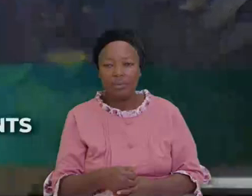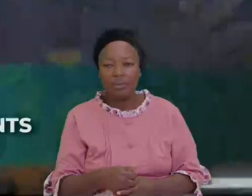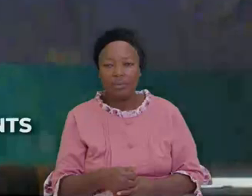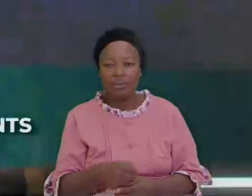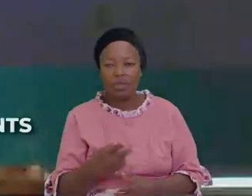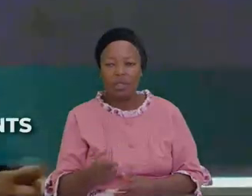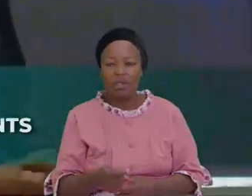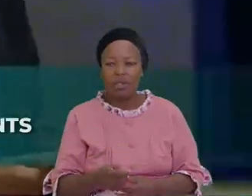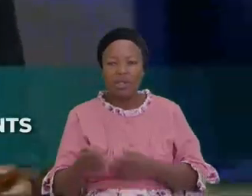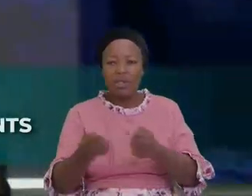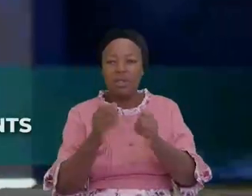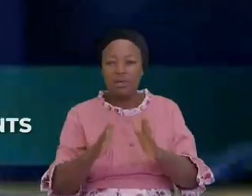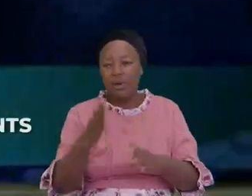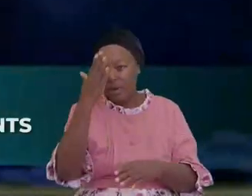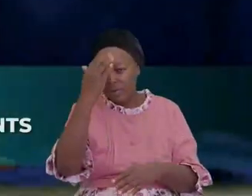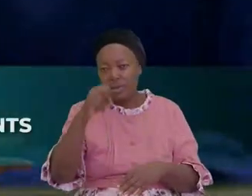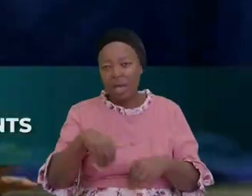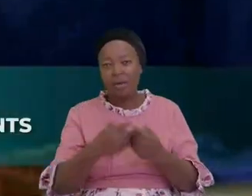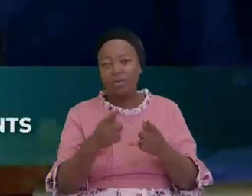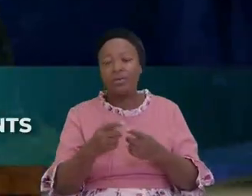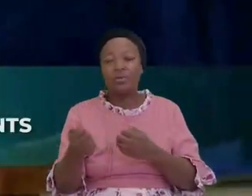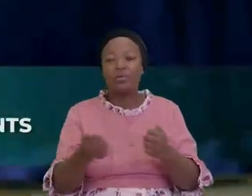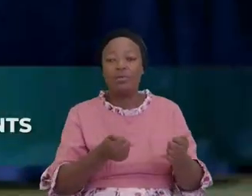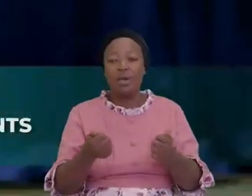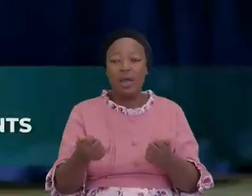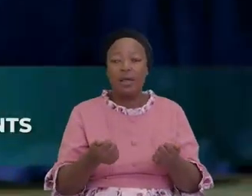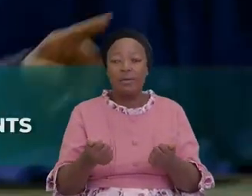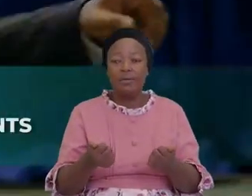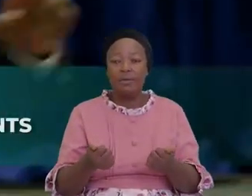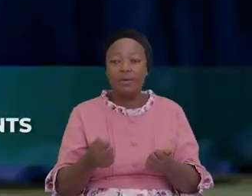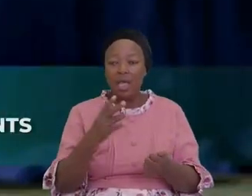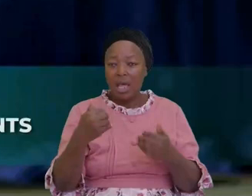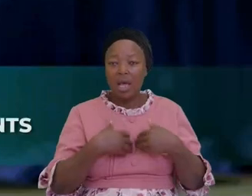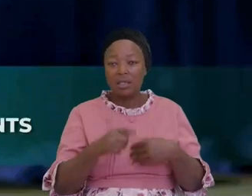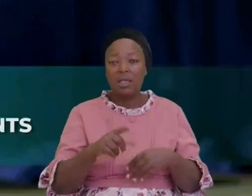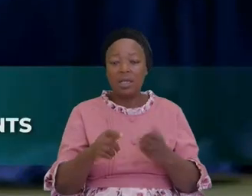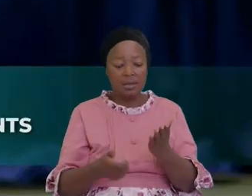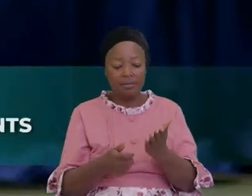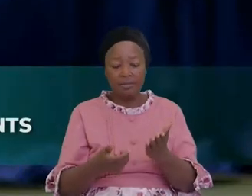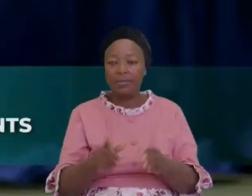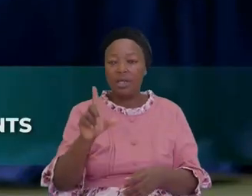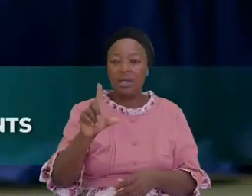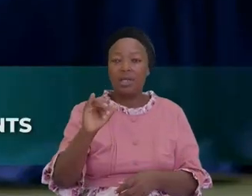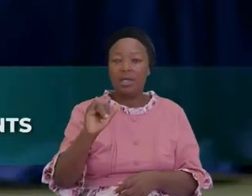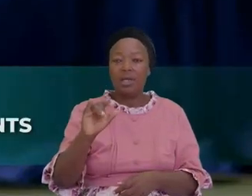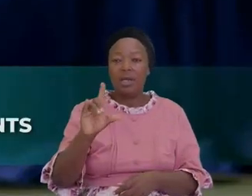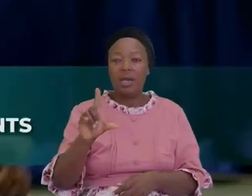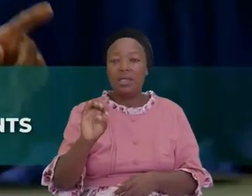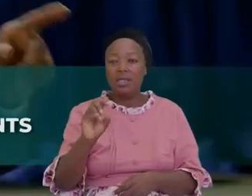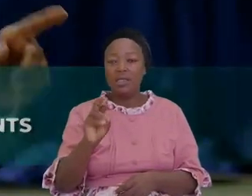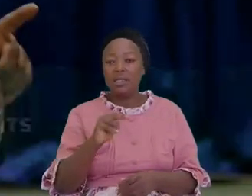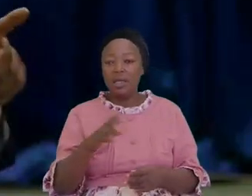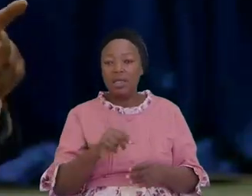Le chauffeur sait comment conduire. Il a son permis de conduire. Le véhicule